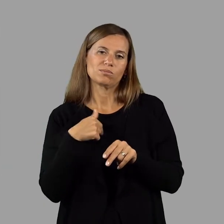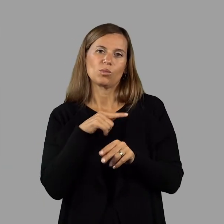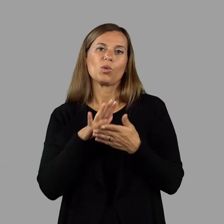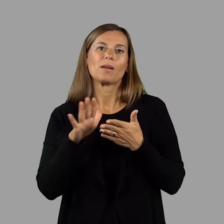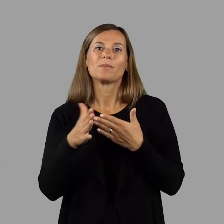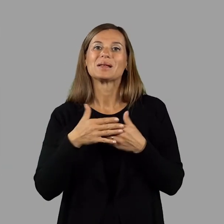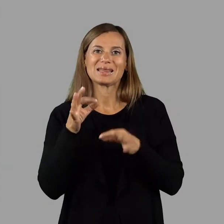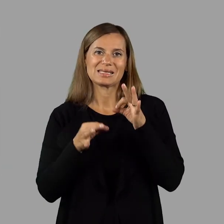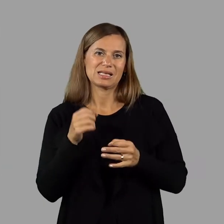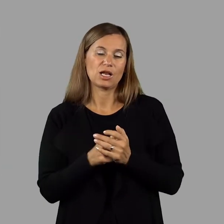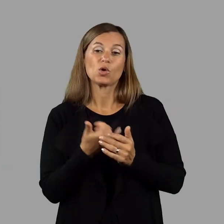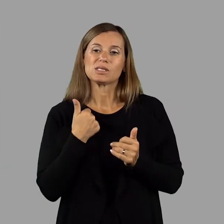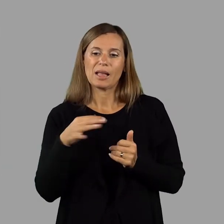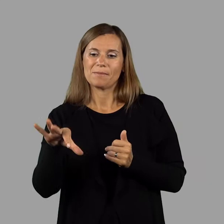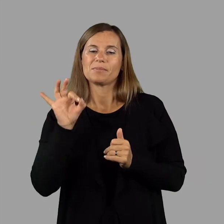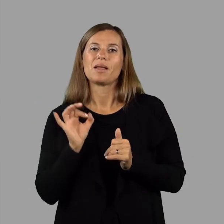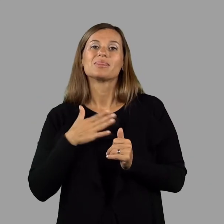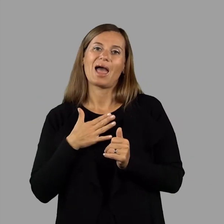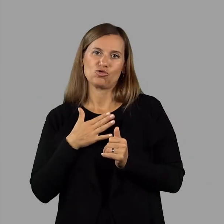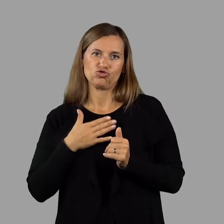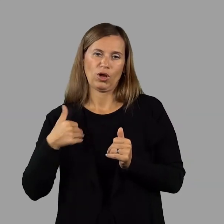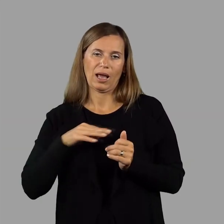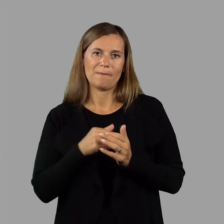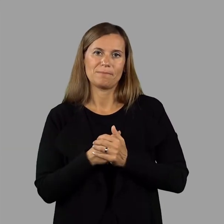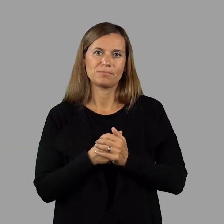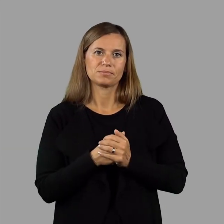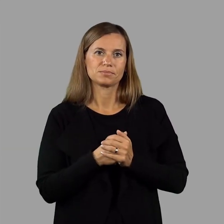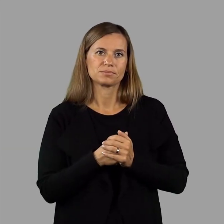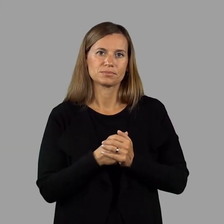testiranju. Ampak zdaj sem zbral seveda našega.